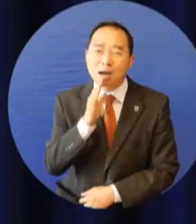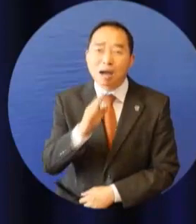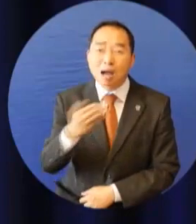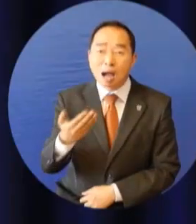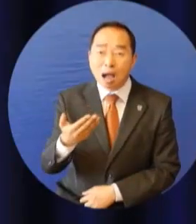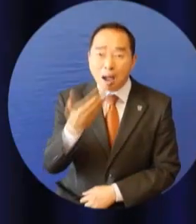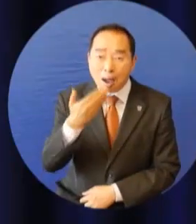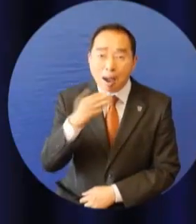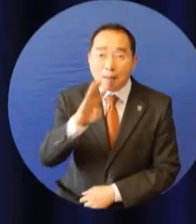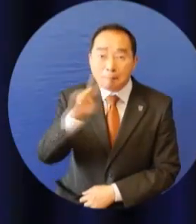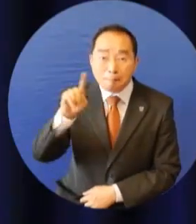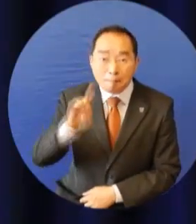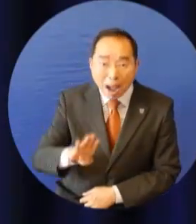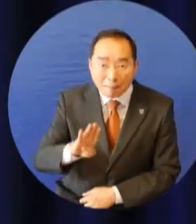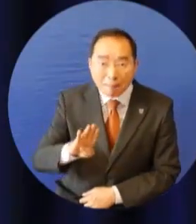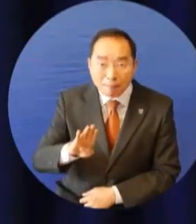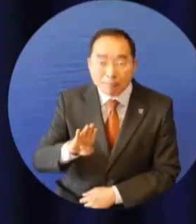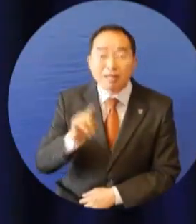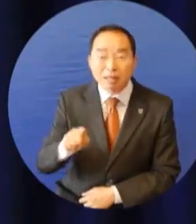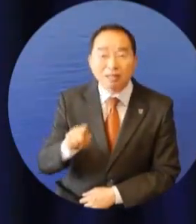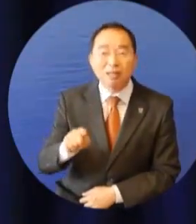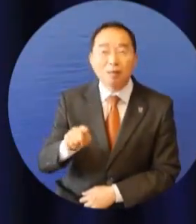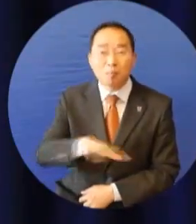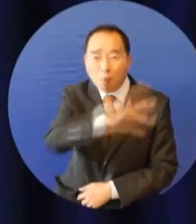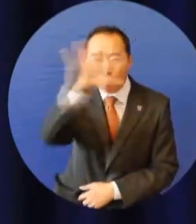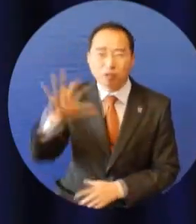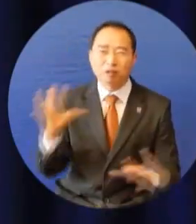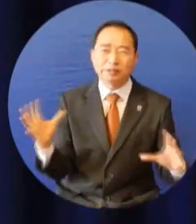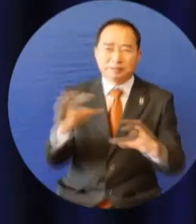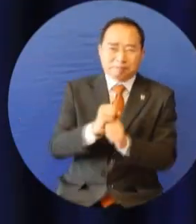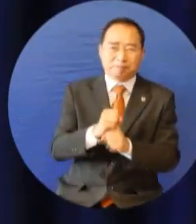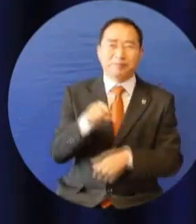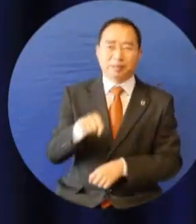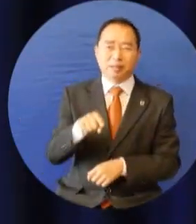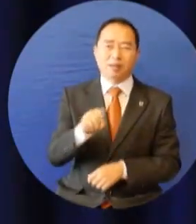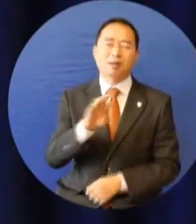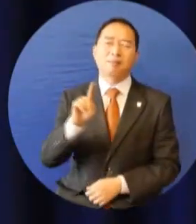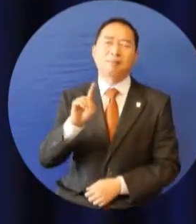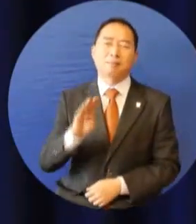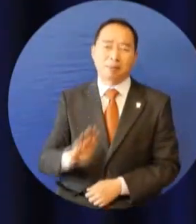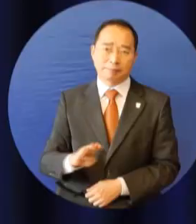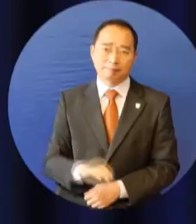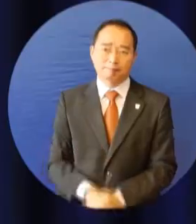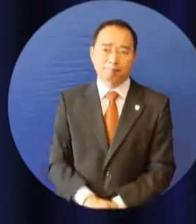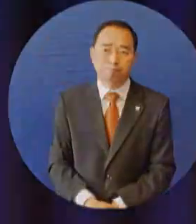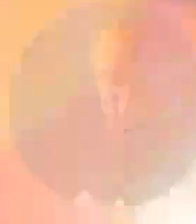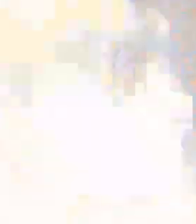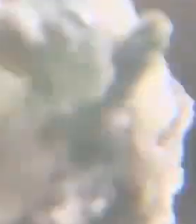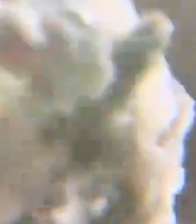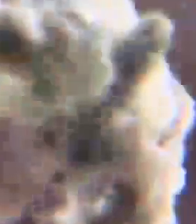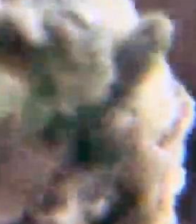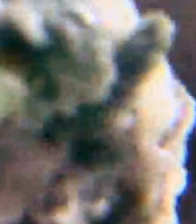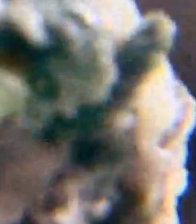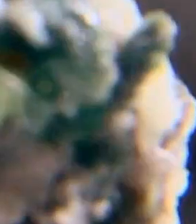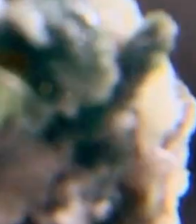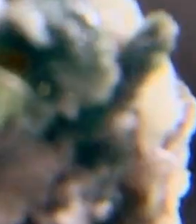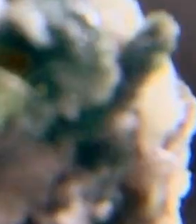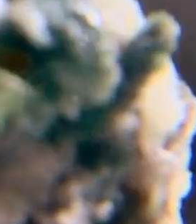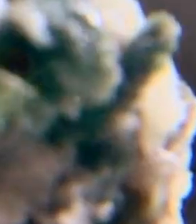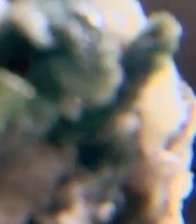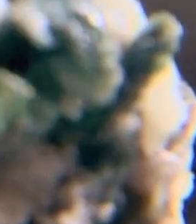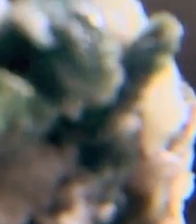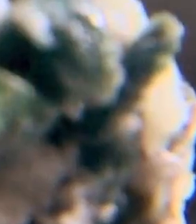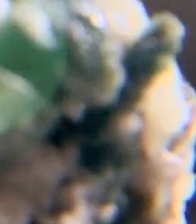바로 밥이라는 것은 그 모든 것을 다 포용하고 있는 것이기 때문에 우리가 잊어서는 안 된다.